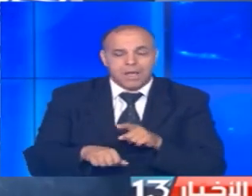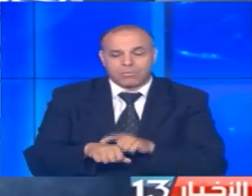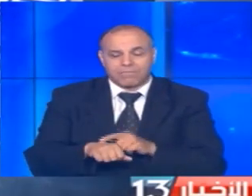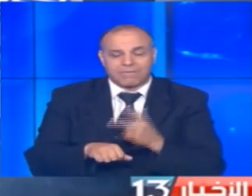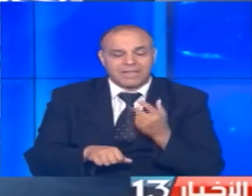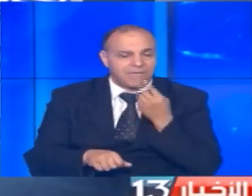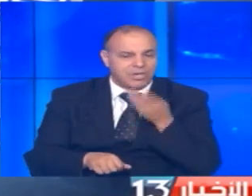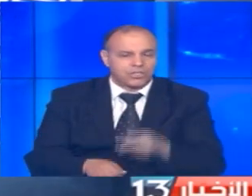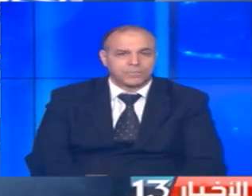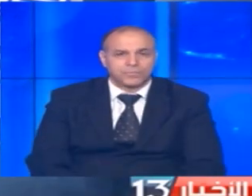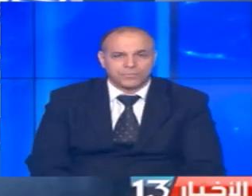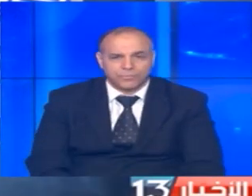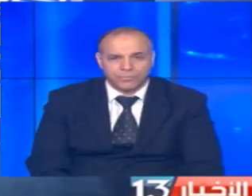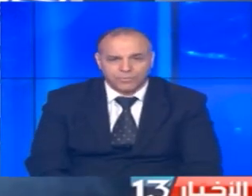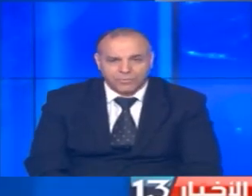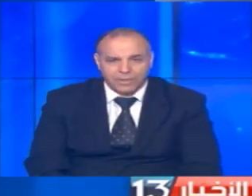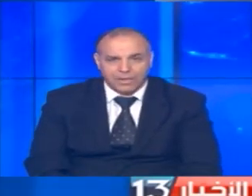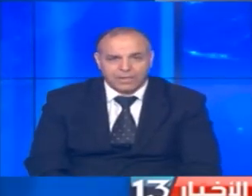3.